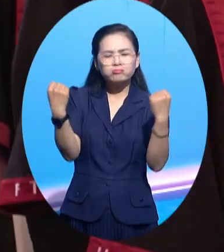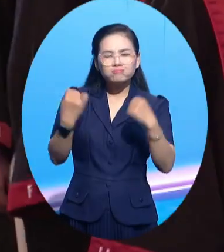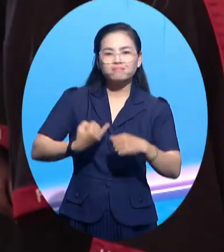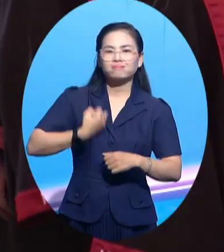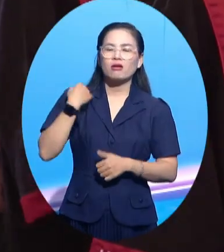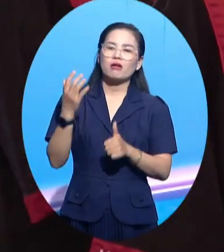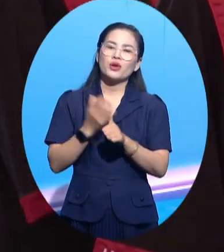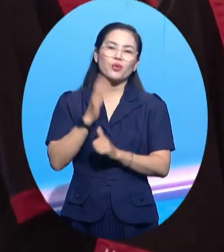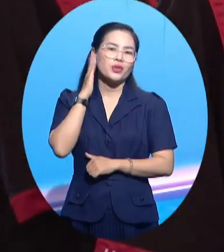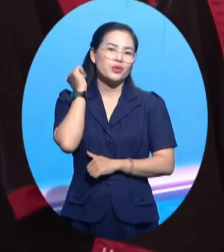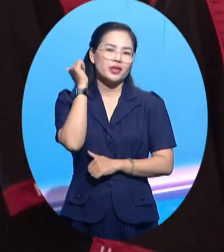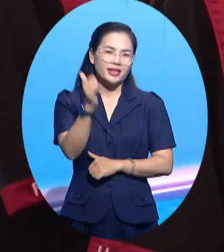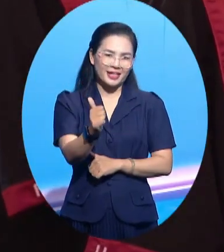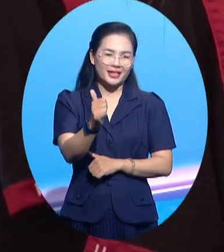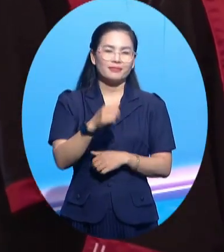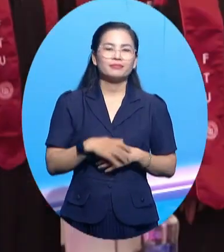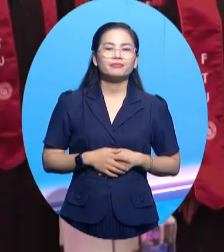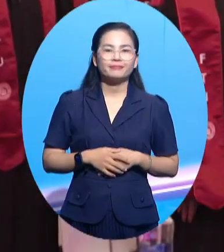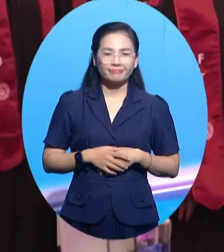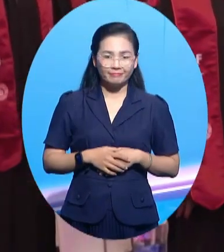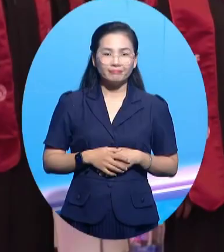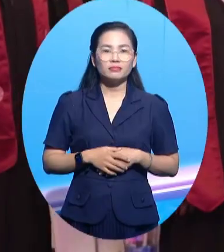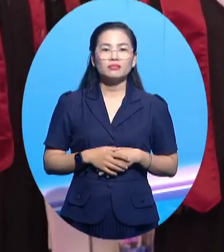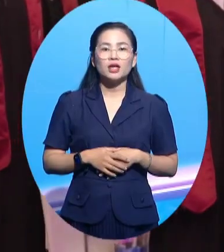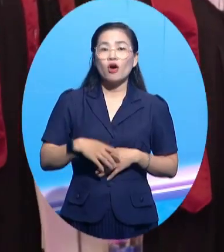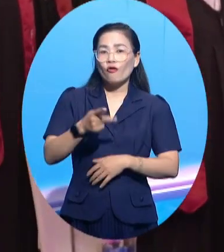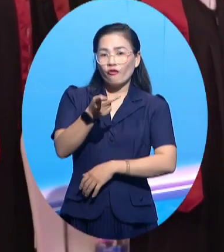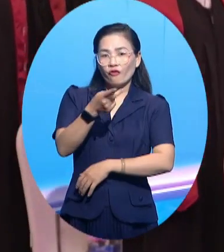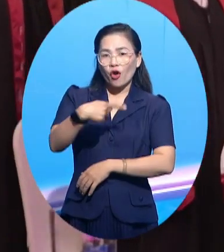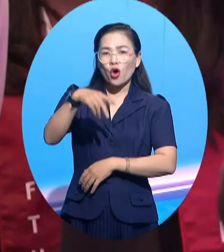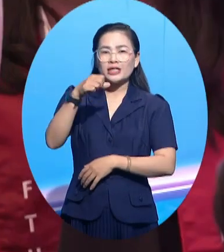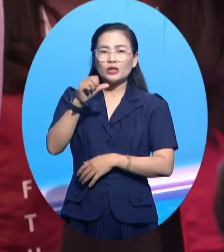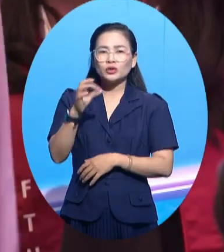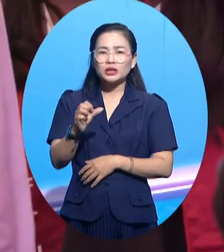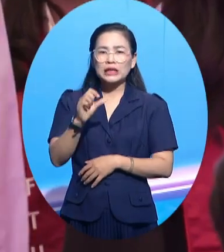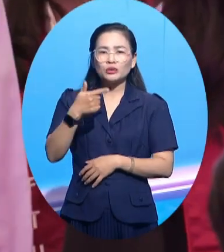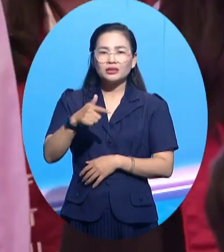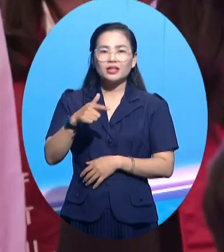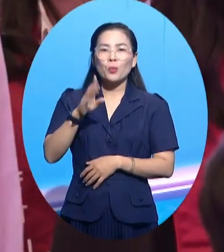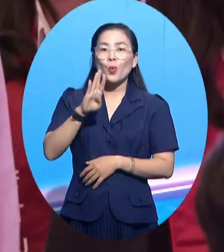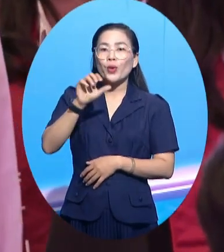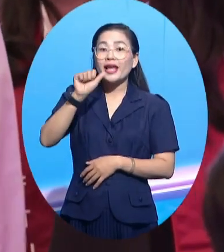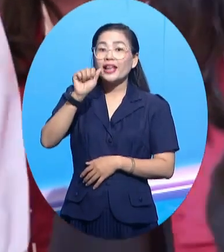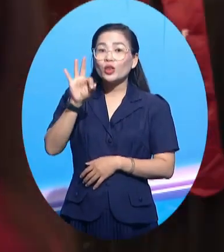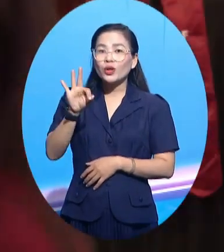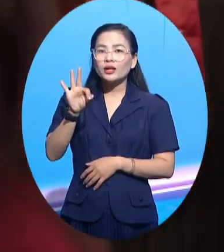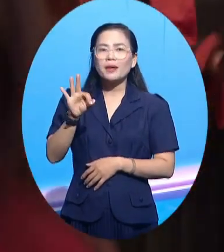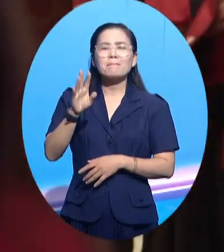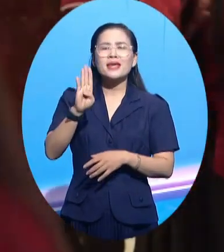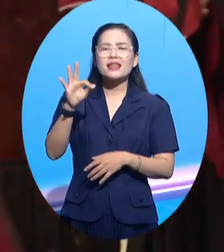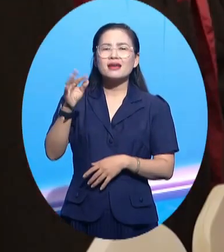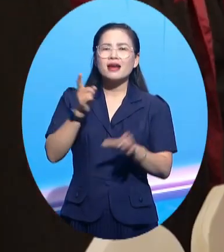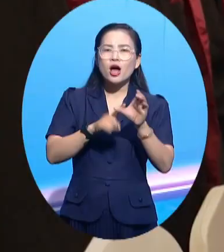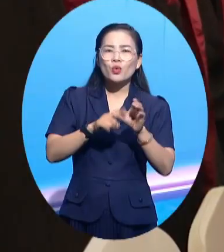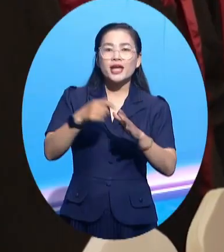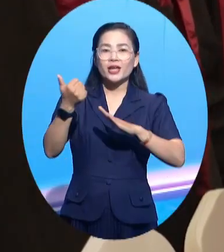viên đã không ngừng nỗ lực và cố gắng để đạt được những kết quả tốt nhất trong quá trình đào tạo tại cơ sở 2. Phó giáo sư tiến sĩ Bùi Anh Tuấn, bí thư đảng ủy, hiệu